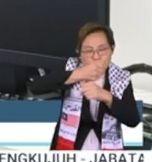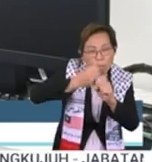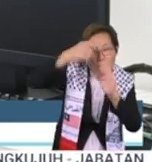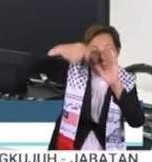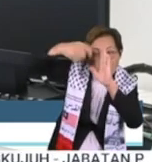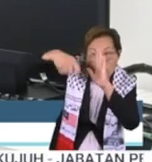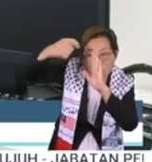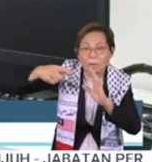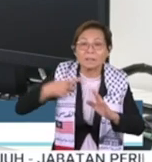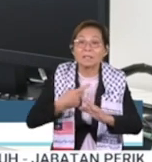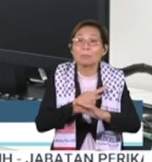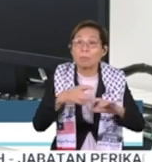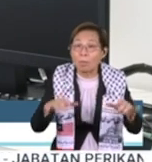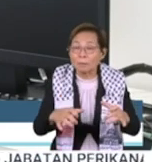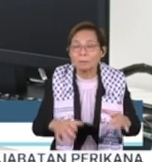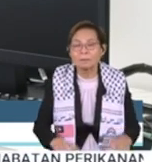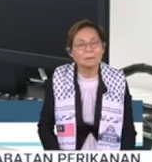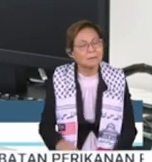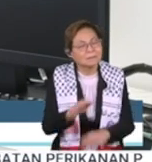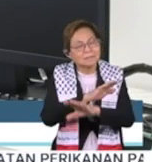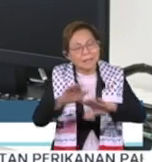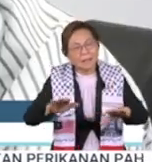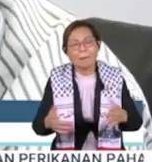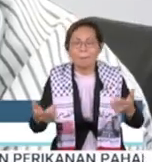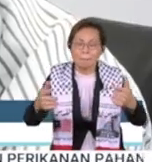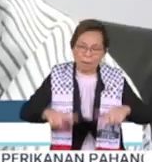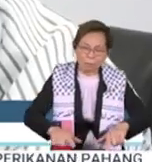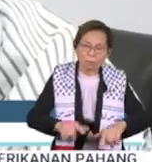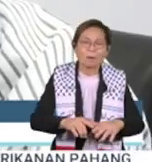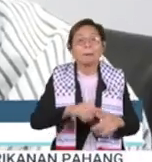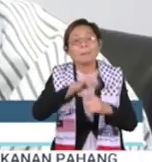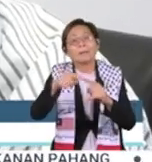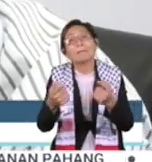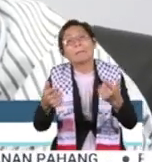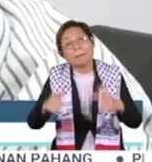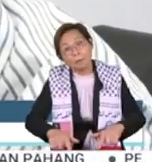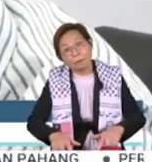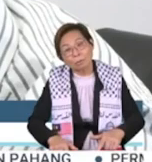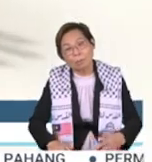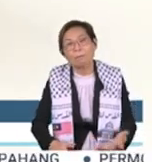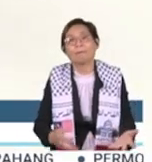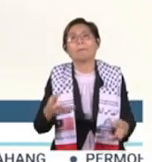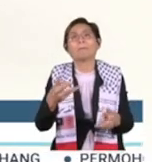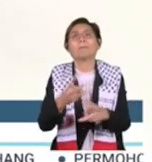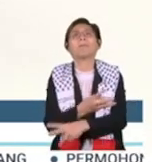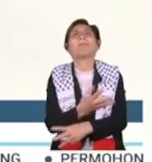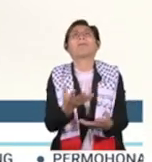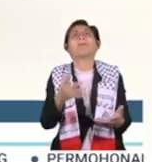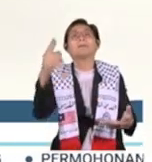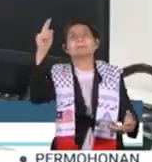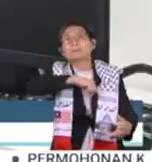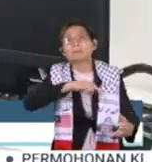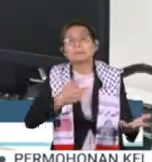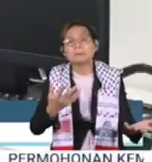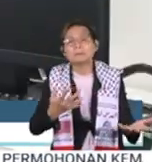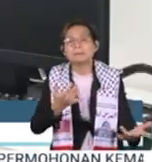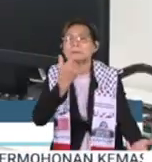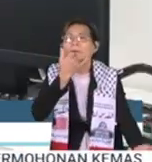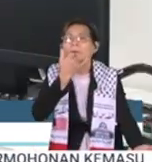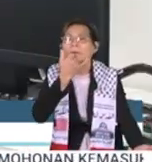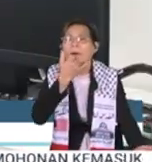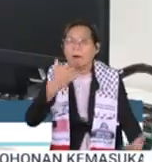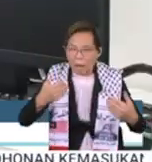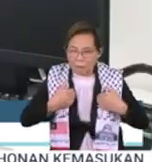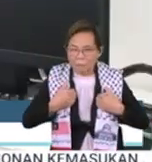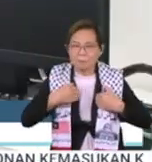atau filem yang kita buat. Jangan bila dah berlaku, okey, kita minta maaf lah, dah terlanjur, dah tersilap dan sebagainya. No, sebab dia